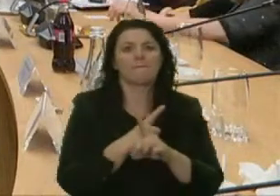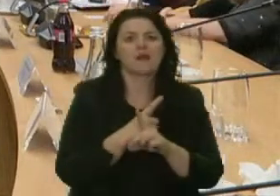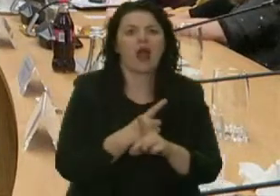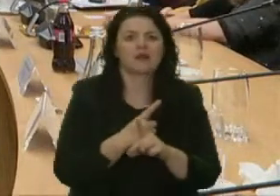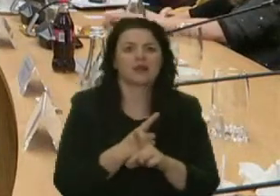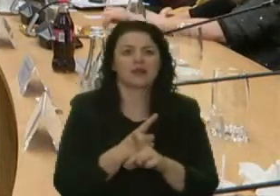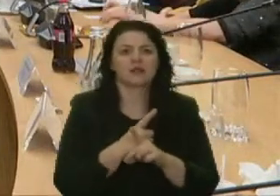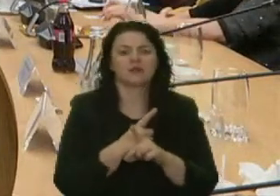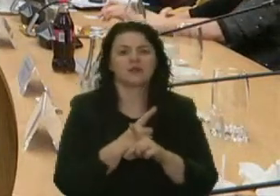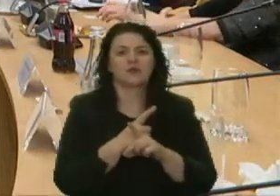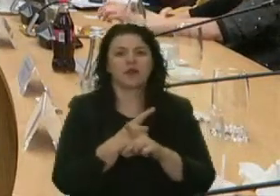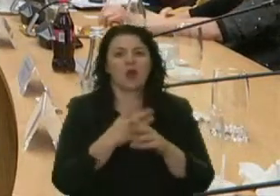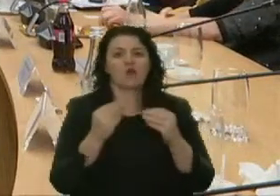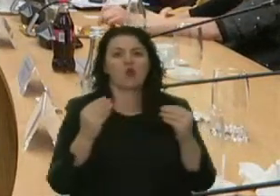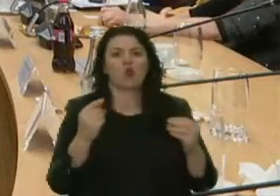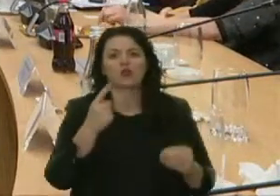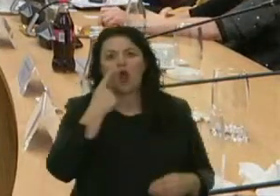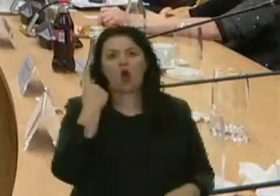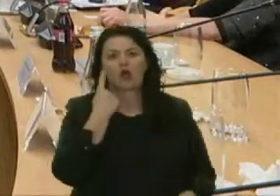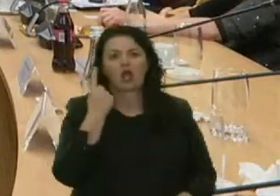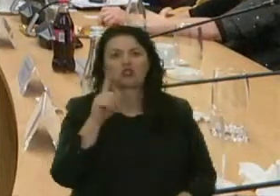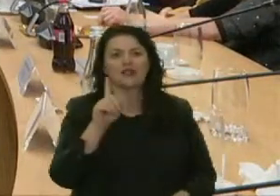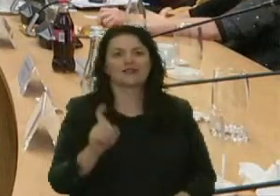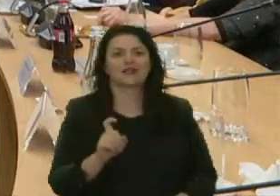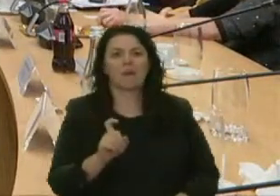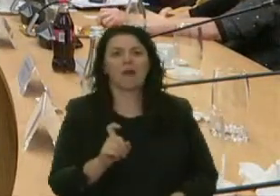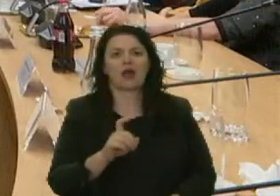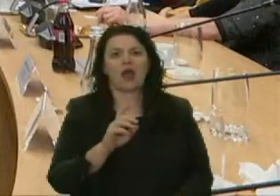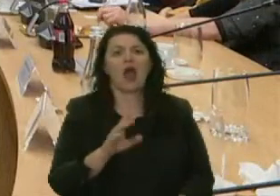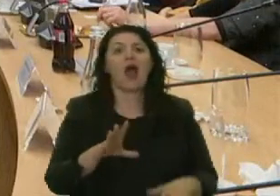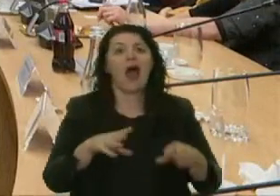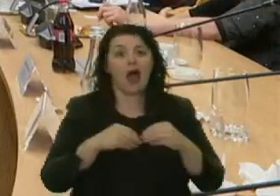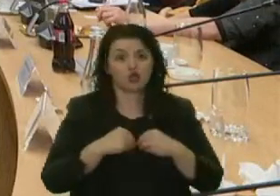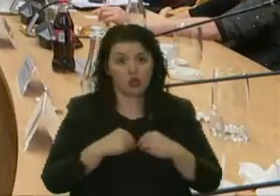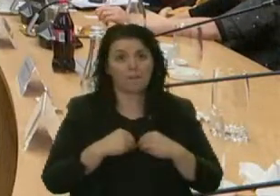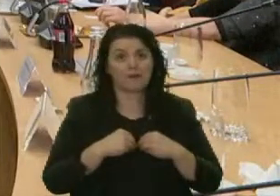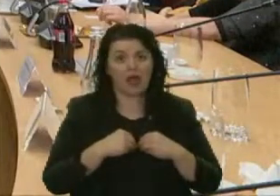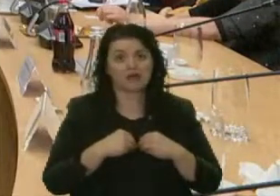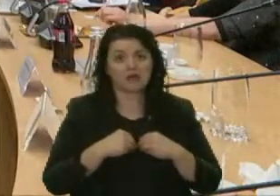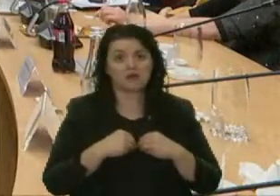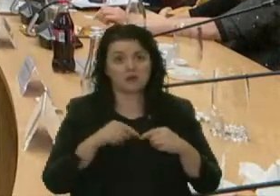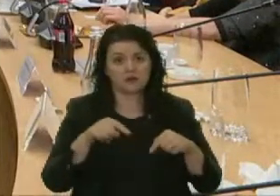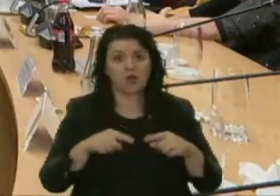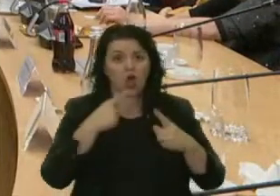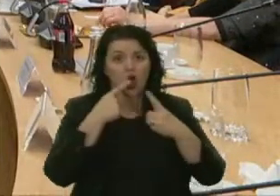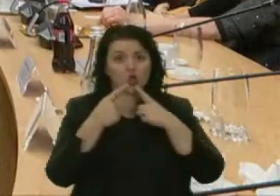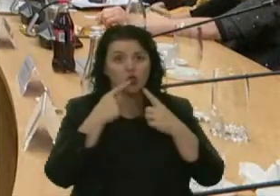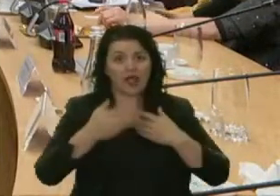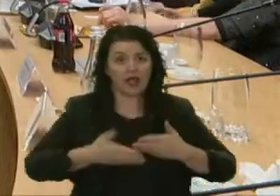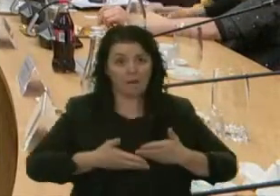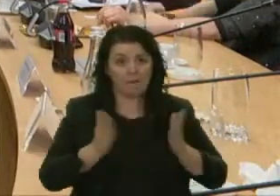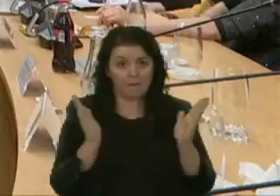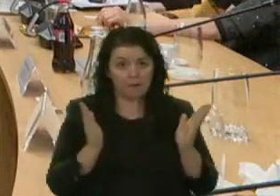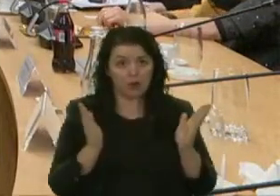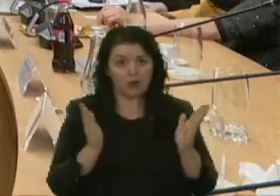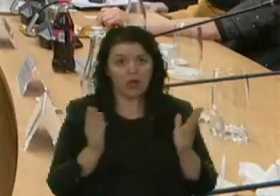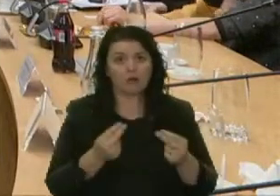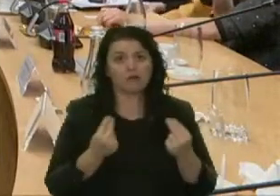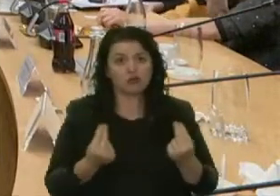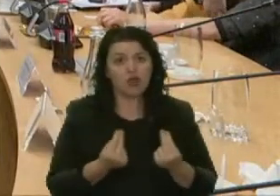da în foarte multe orașe Întrebarea este foarte simplă acceptați să intre chestia asta în consultare publică și să fie